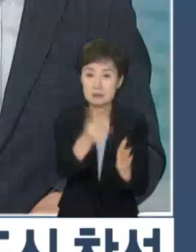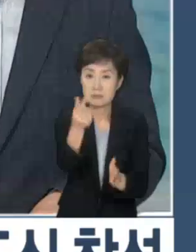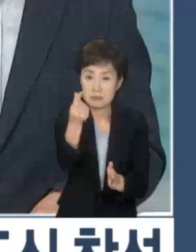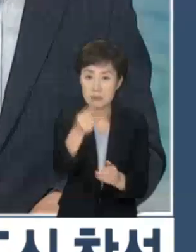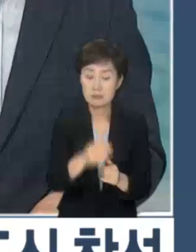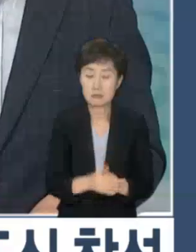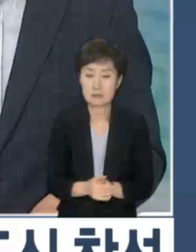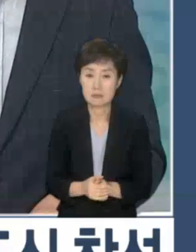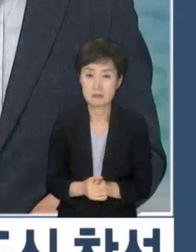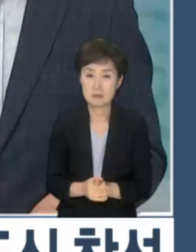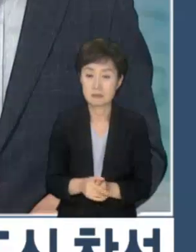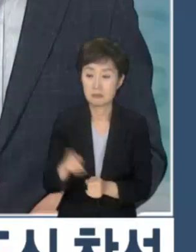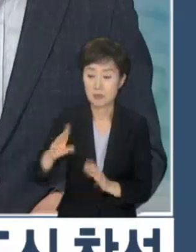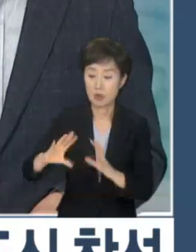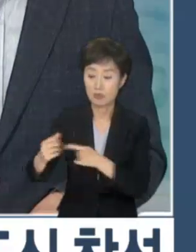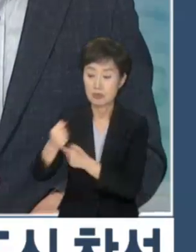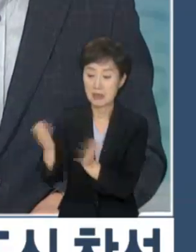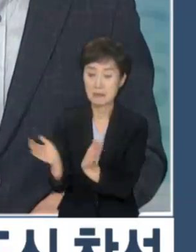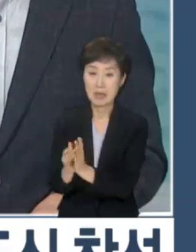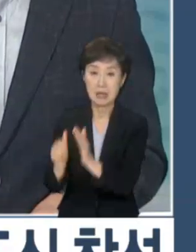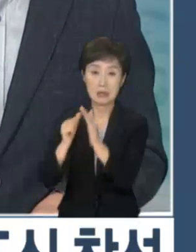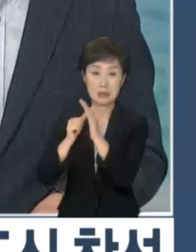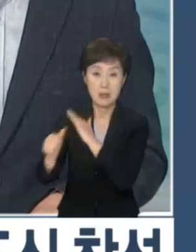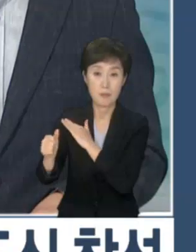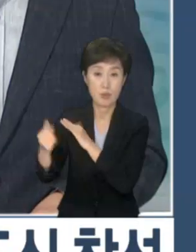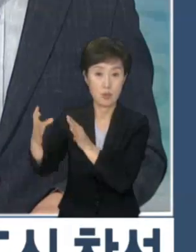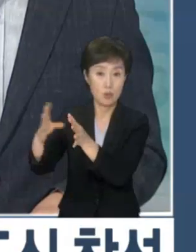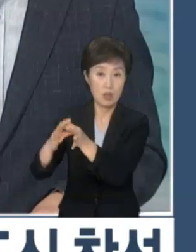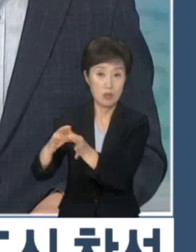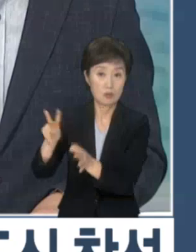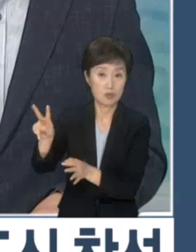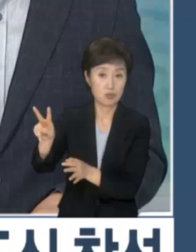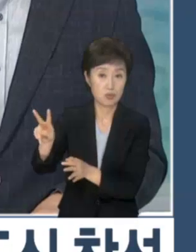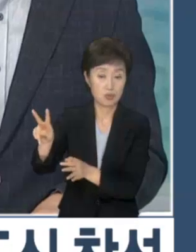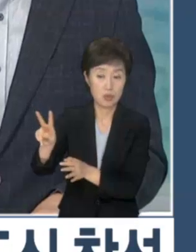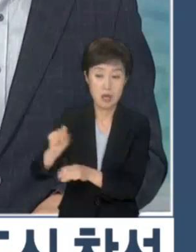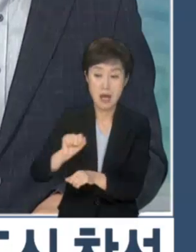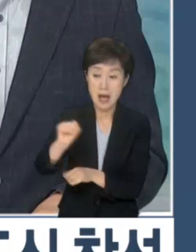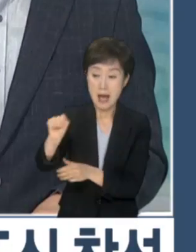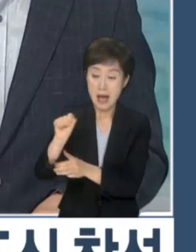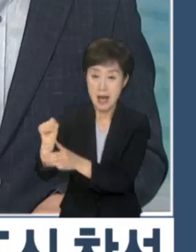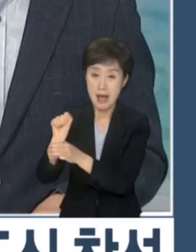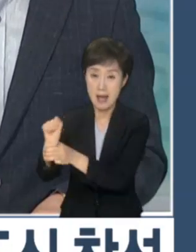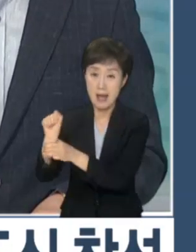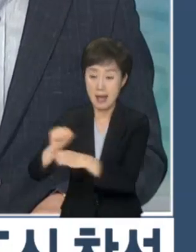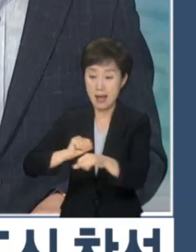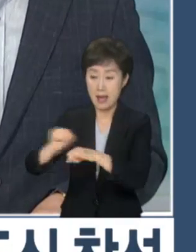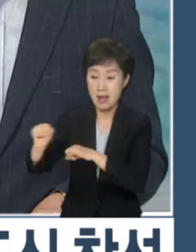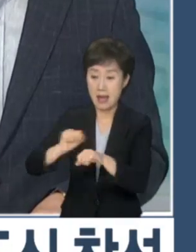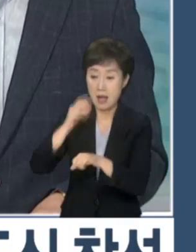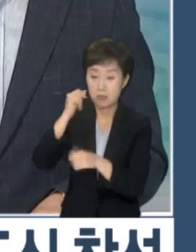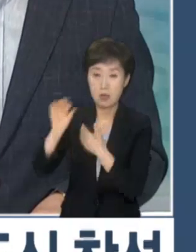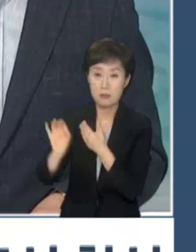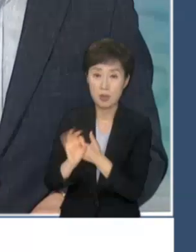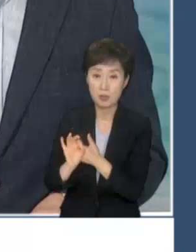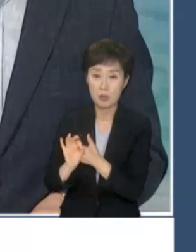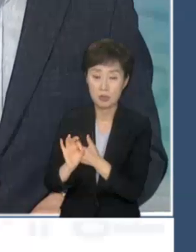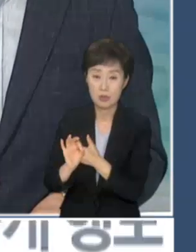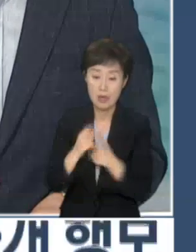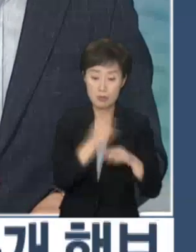두 분이 국민의힘을 대표하는 전직 대통령으로서 활동을 많이 하시면 하실수록 좋다고